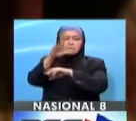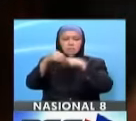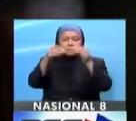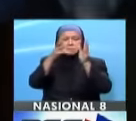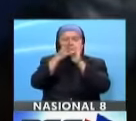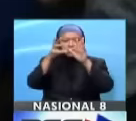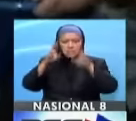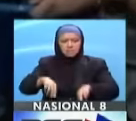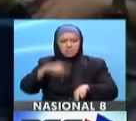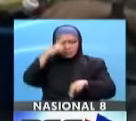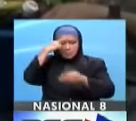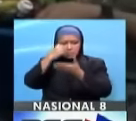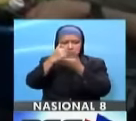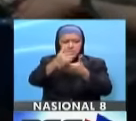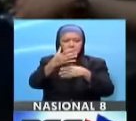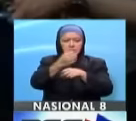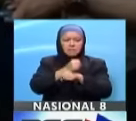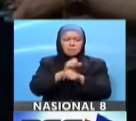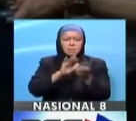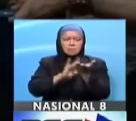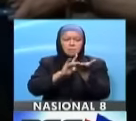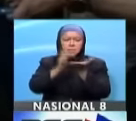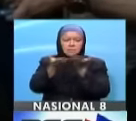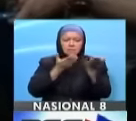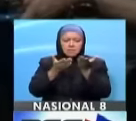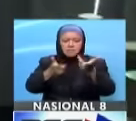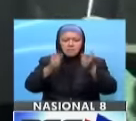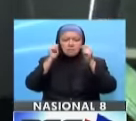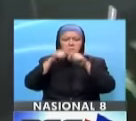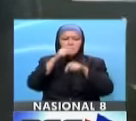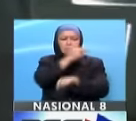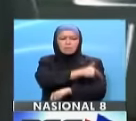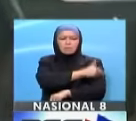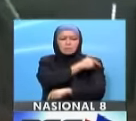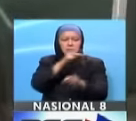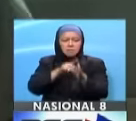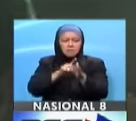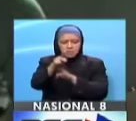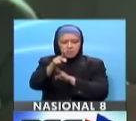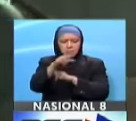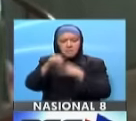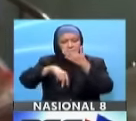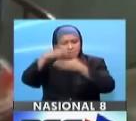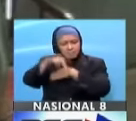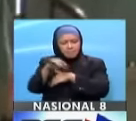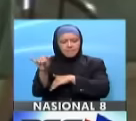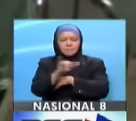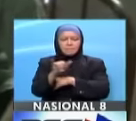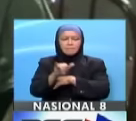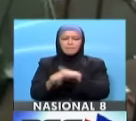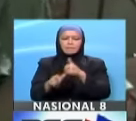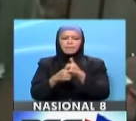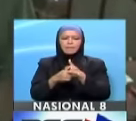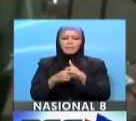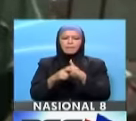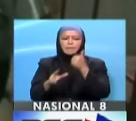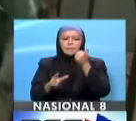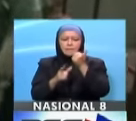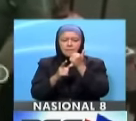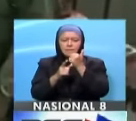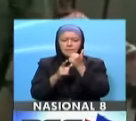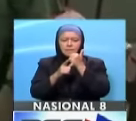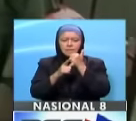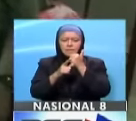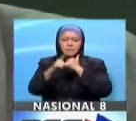dengan membantu untuk mendapatkan rawatan segera di Hospital Pakar. Pada program sama, beliau yang juga Timbalan Menteri Komunikasi dan